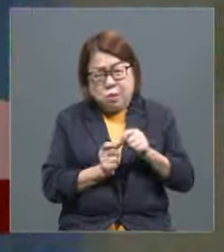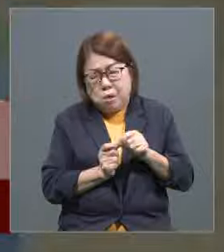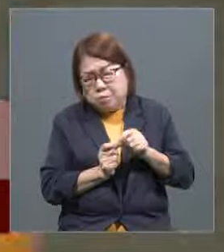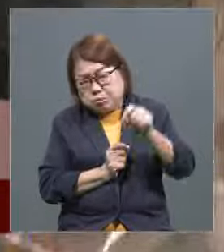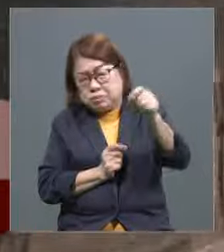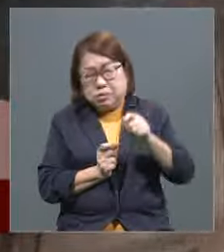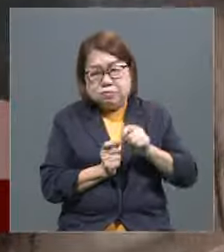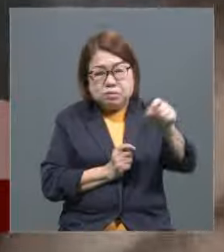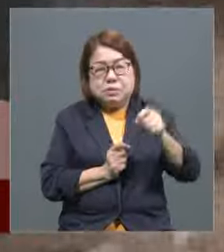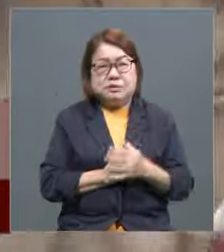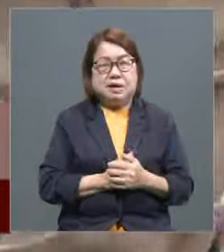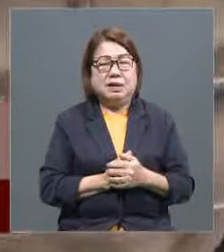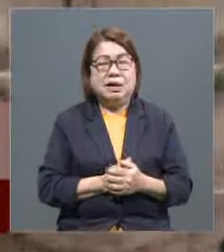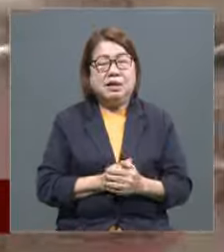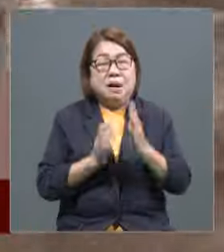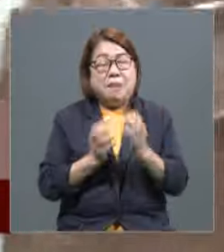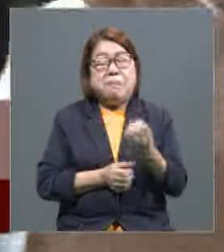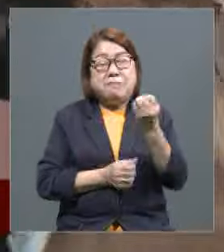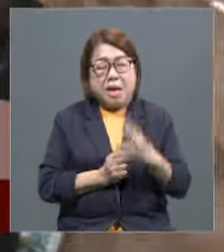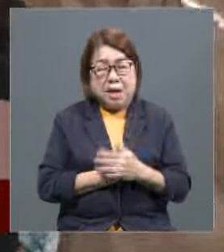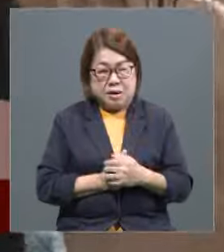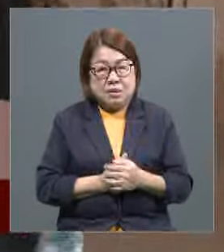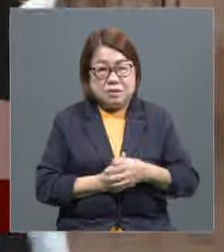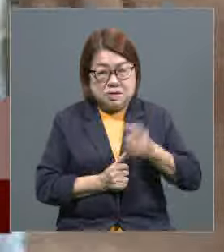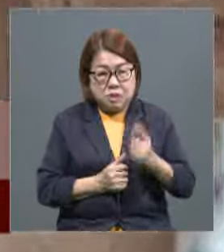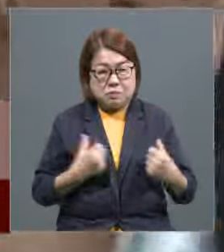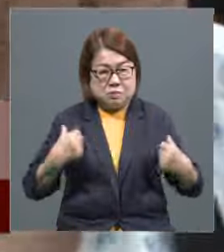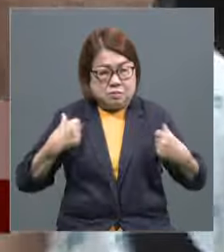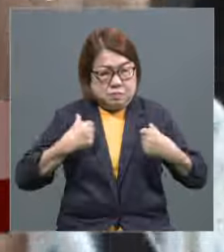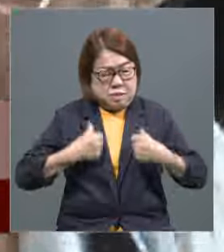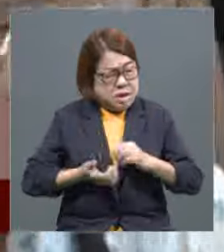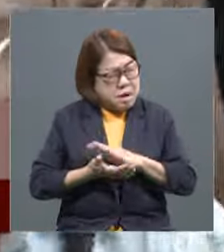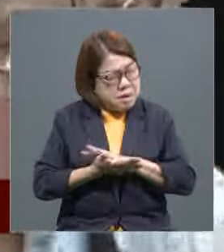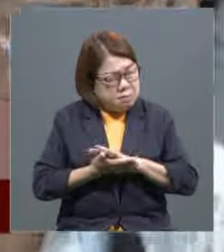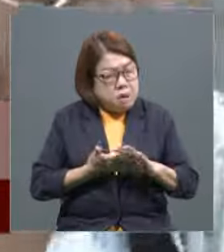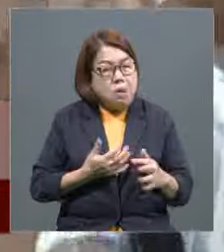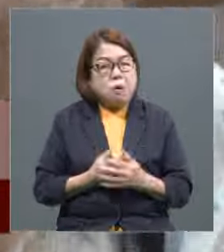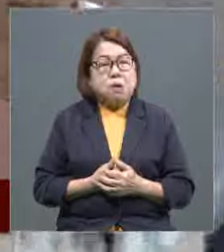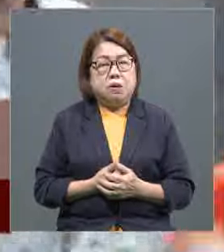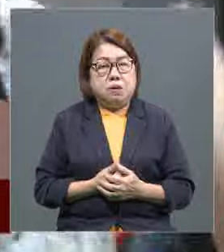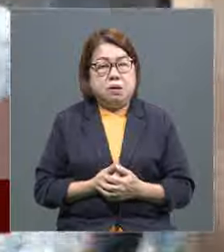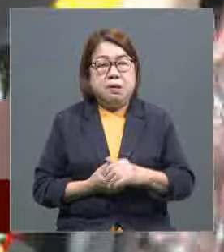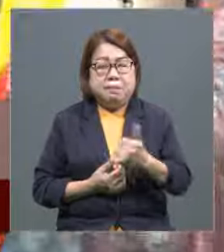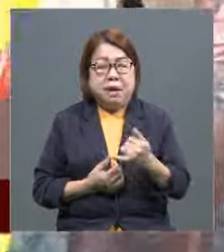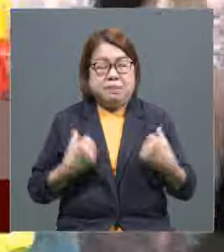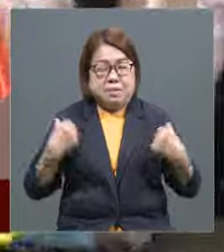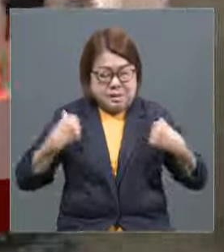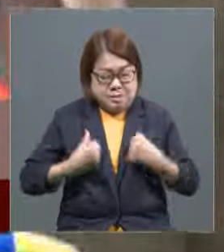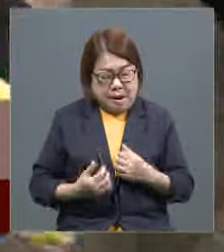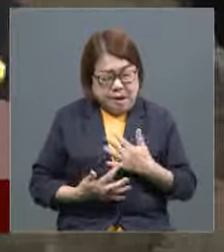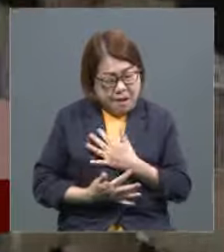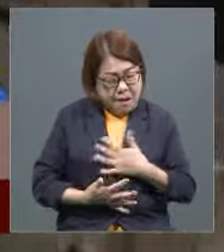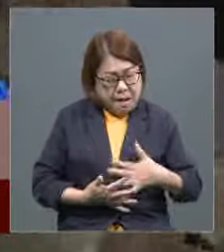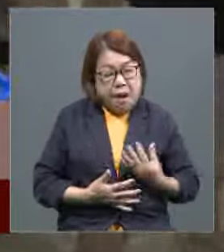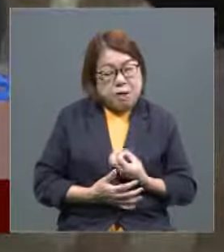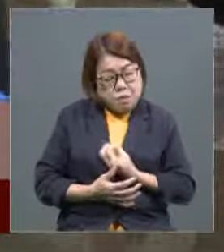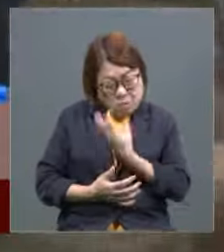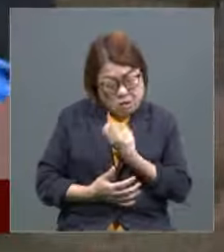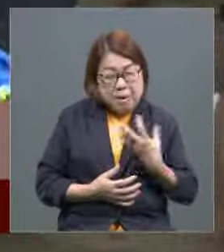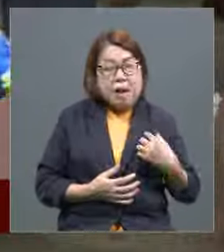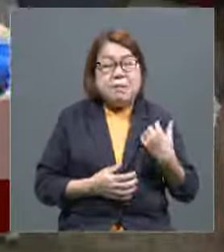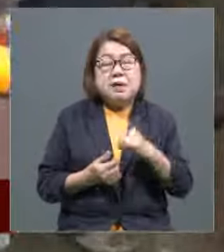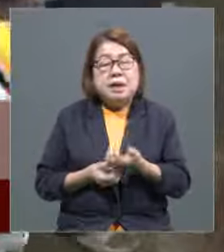ว่ากันอีกทั้งนักท่องเที่ยวส่วนใหญ่ค่ะก็ไม่ลืมที่จะแต่งกายสุภาพบางคนก็ร่วมกันสวมเสื้อลายดอกบางก็หยิบเอาผ้าขาวม้ามา